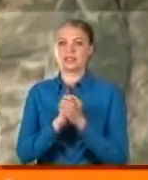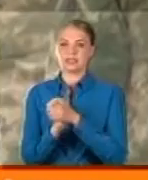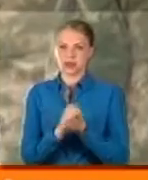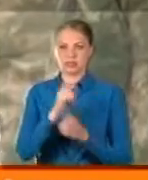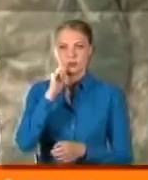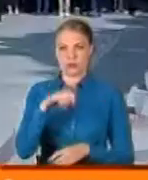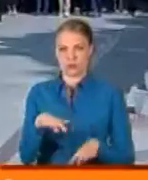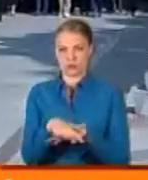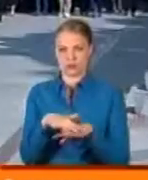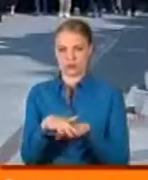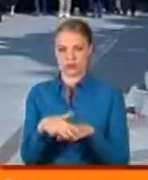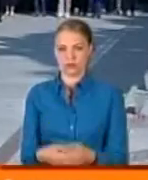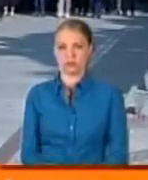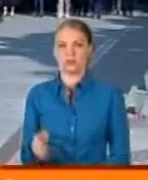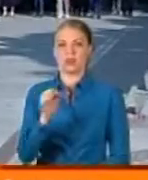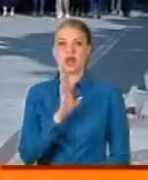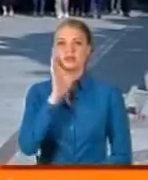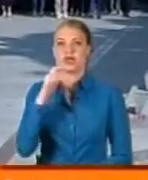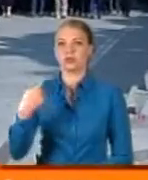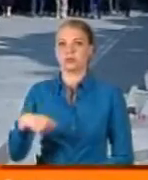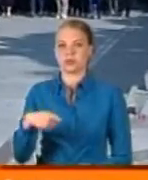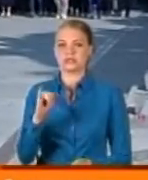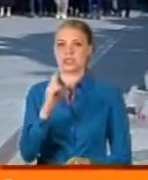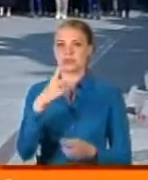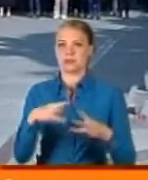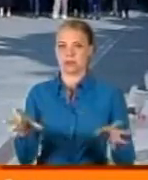Єдність українського народу. А зранку президент і